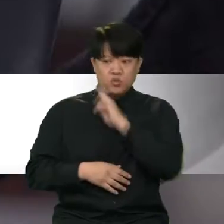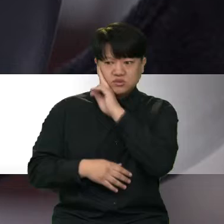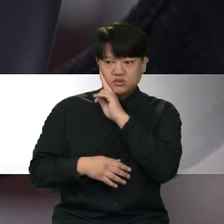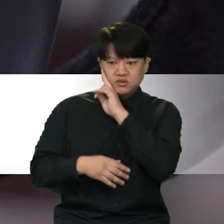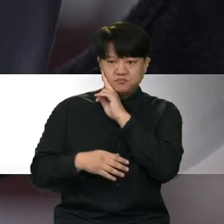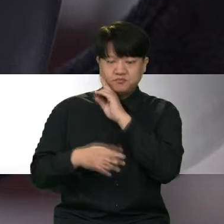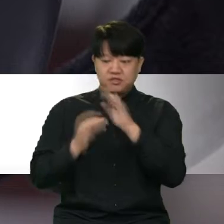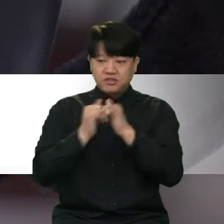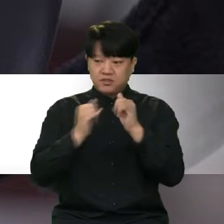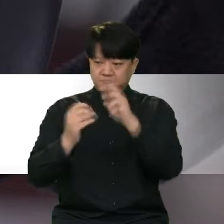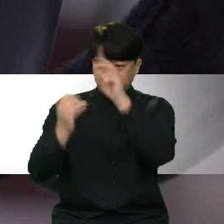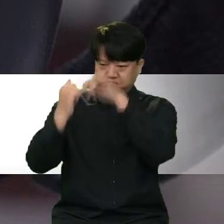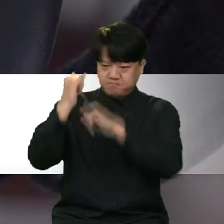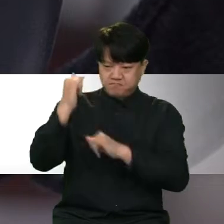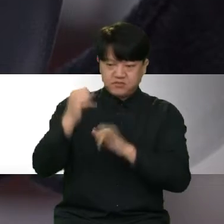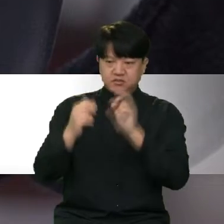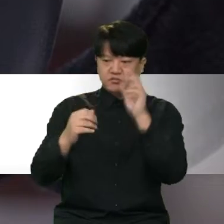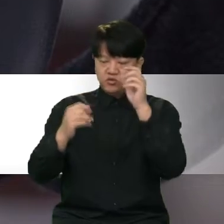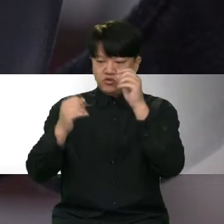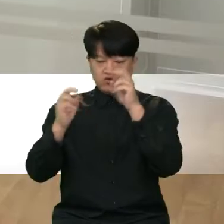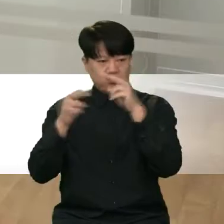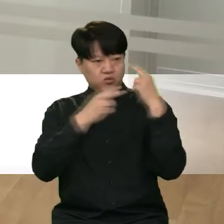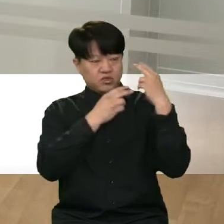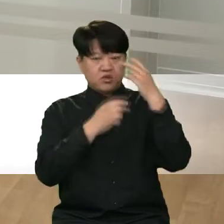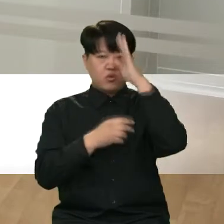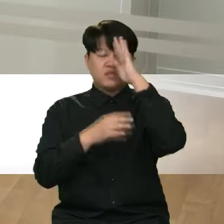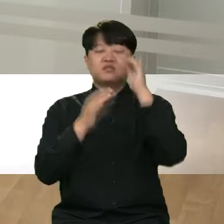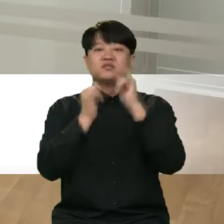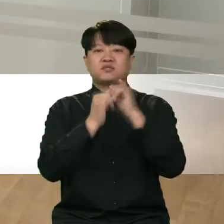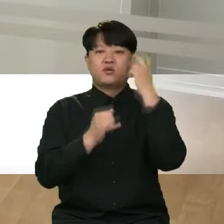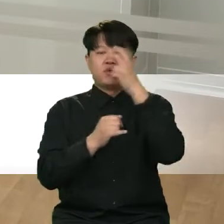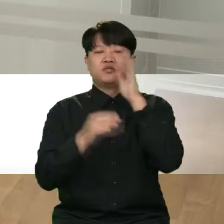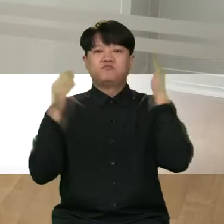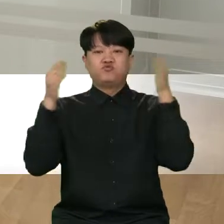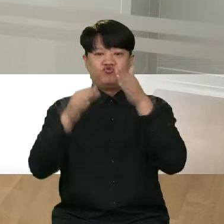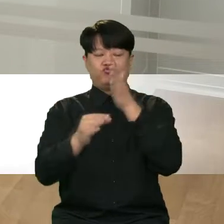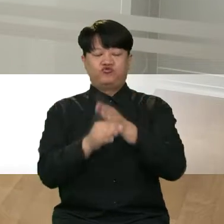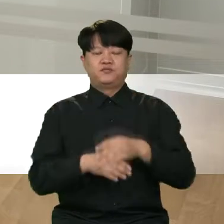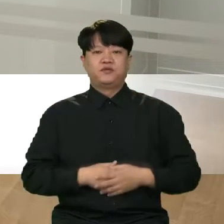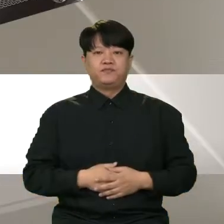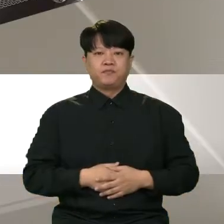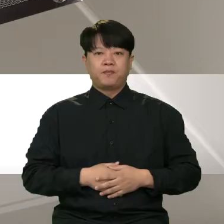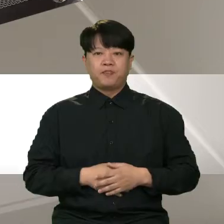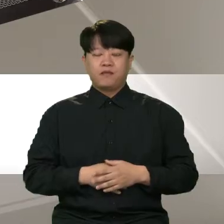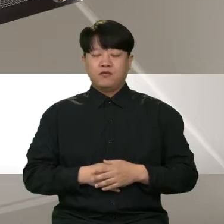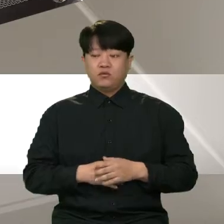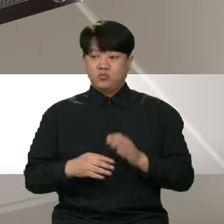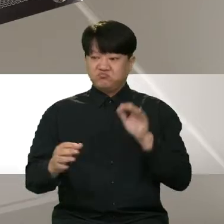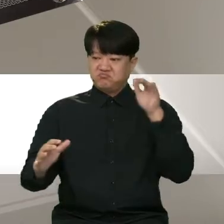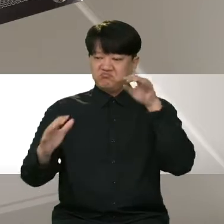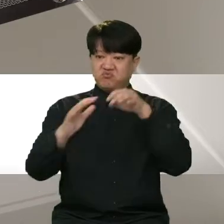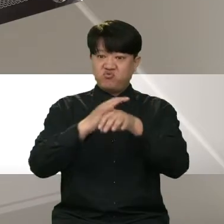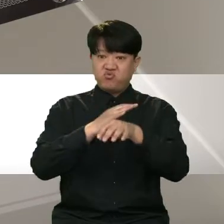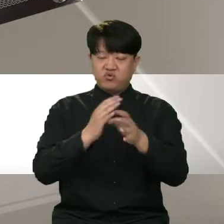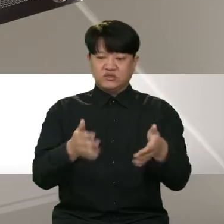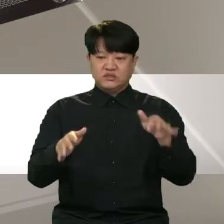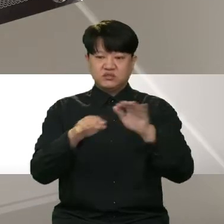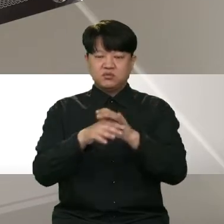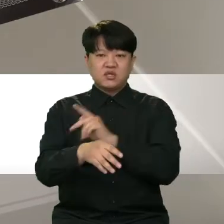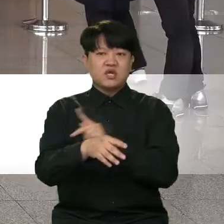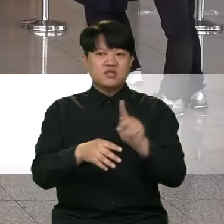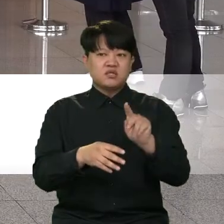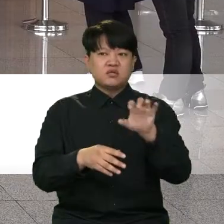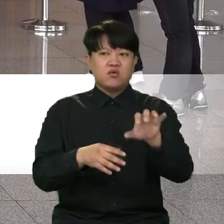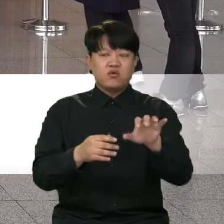역학조사 및 검사를 실시해 환자 관리에도 집중하고 있습니다 또한 다중이용시설 및 인구 유입이 많은